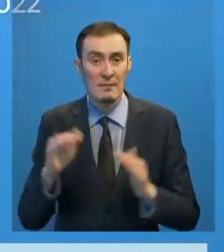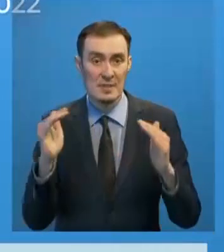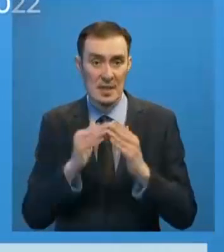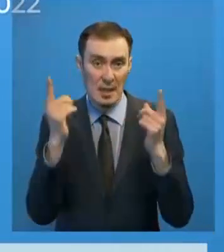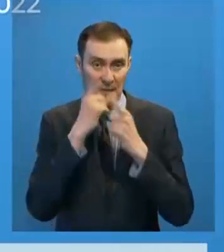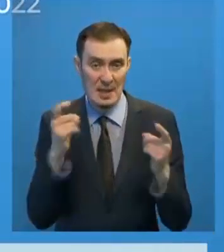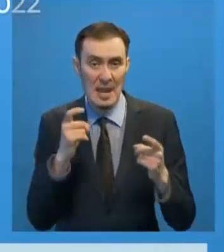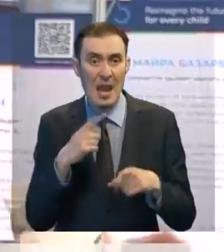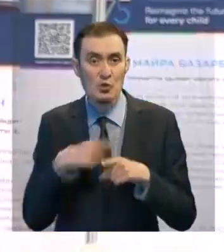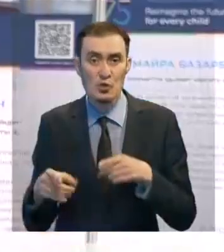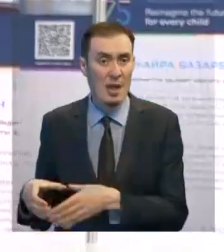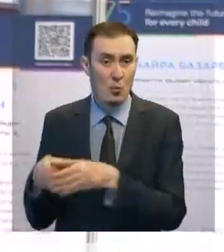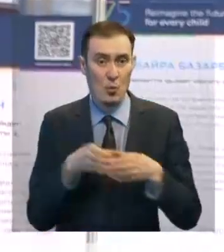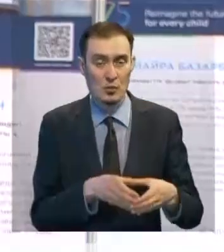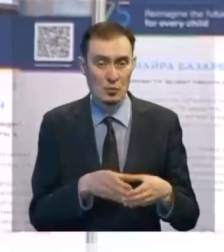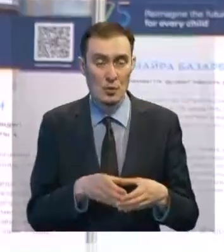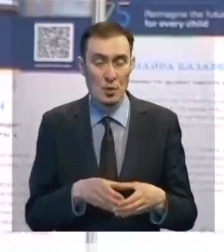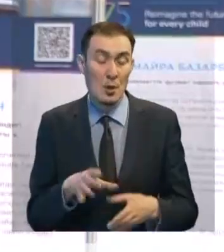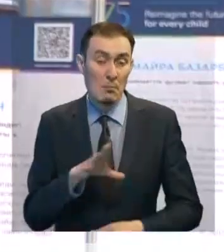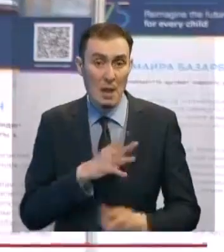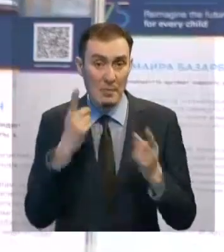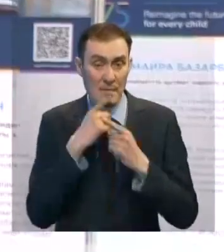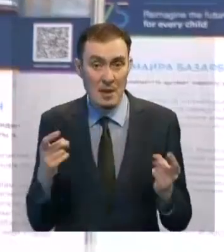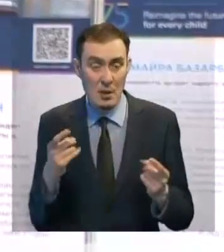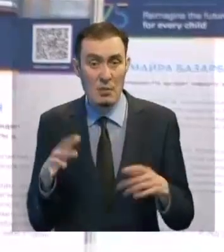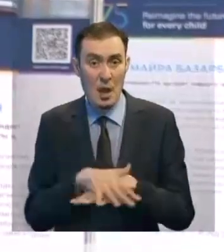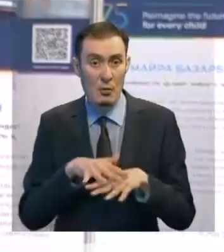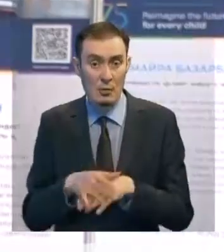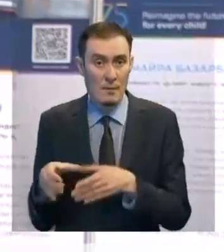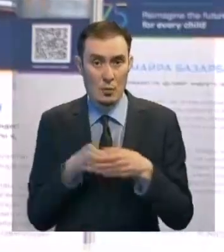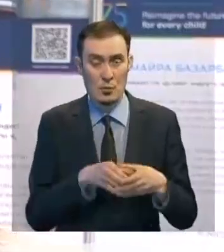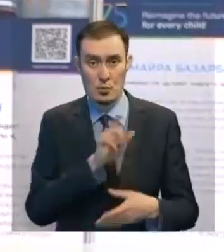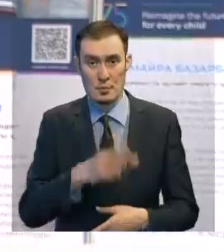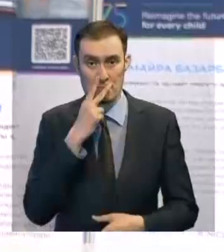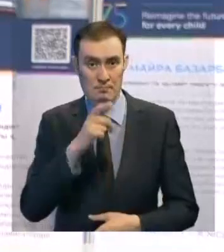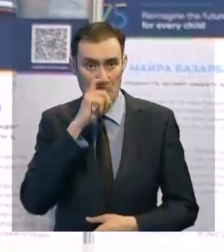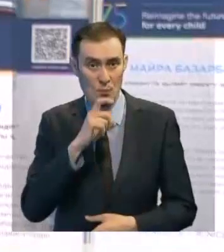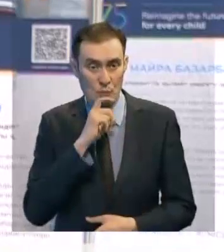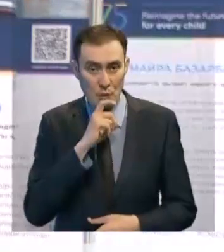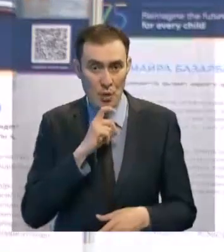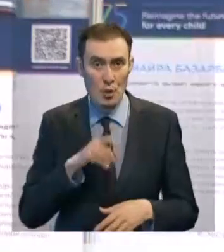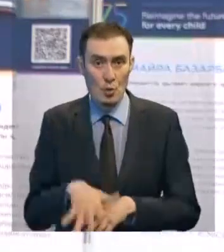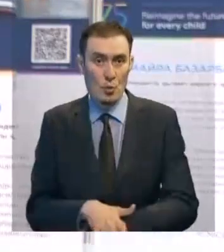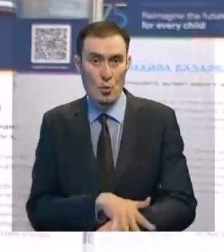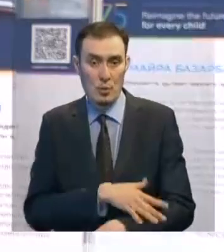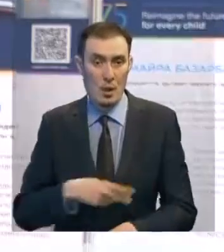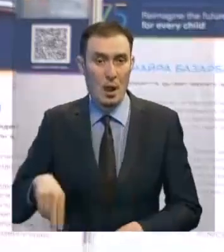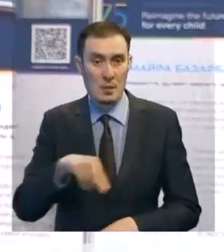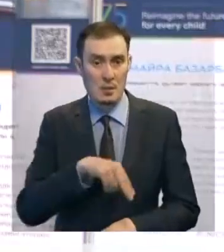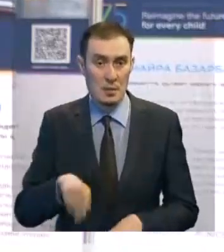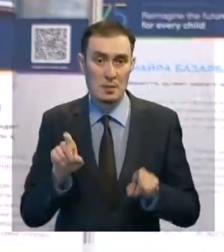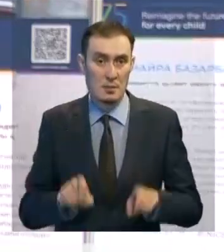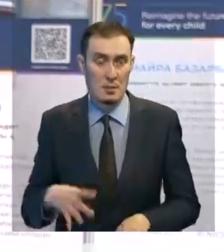объявили эвакуацию объявили эвакуацию даже народ не понял здесь долго ходили многие сидели и